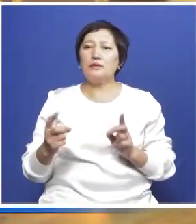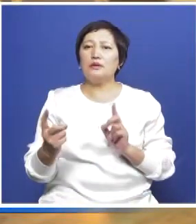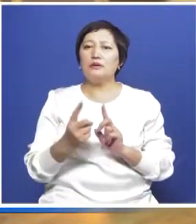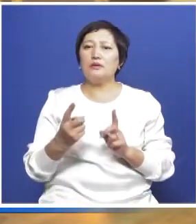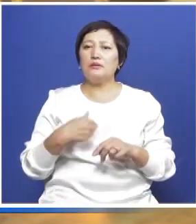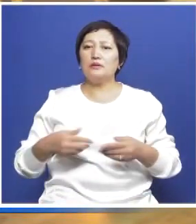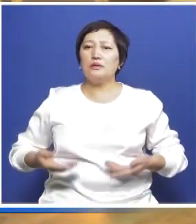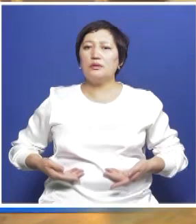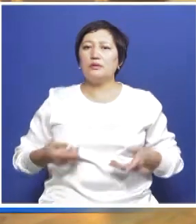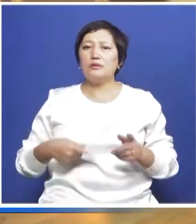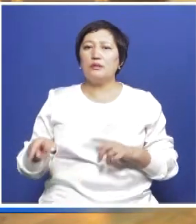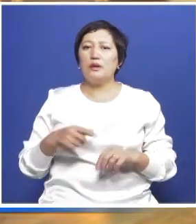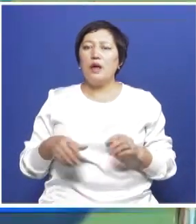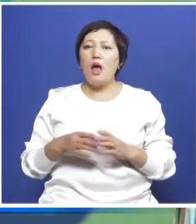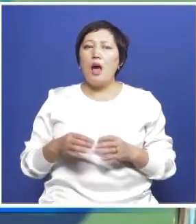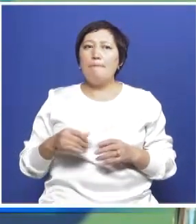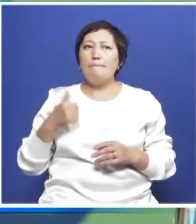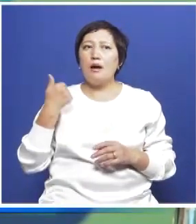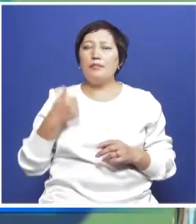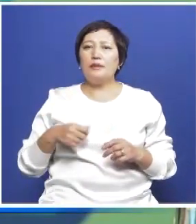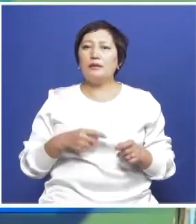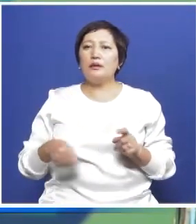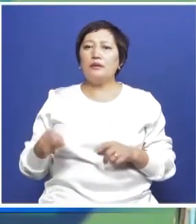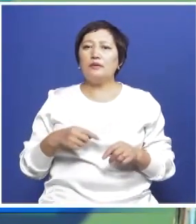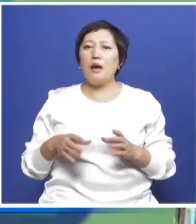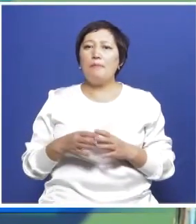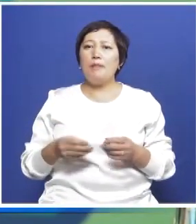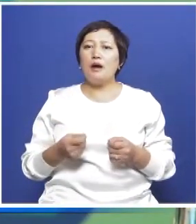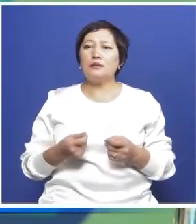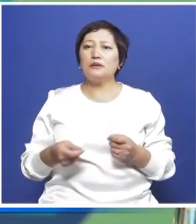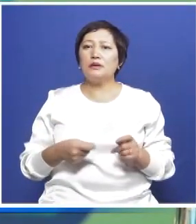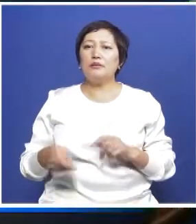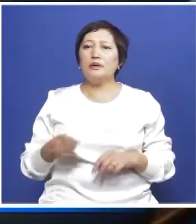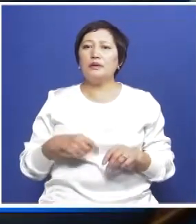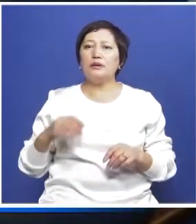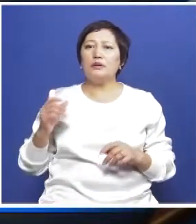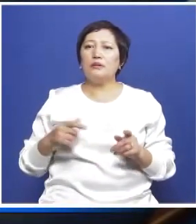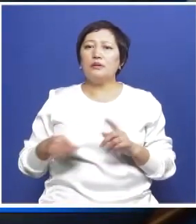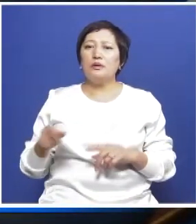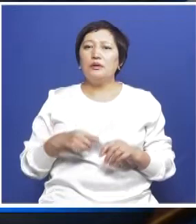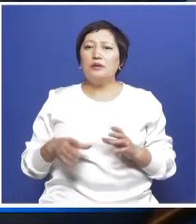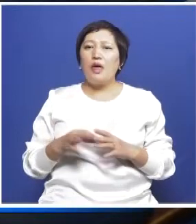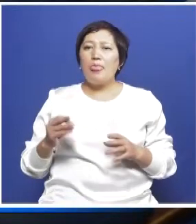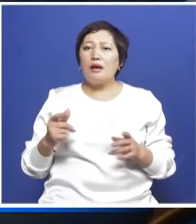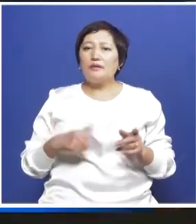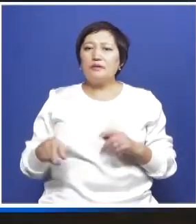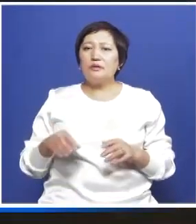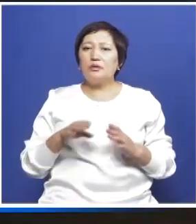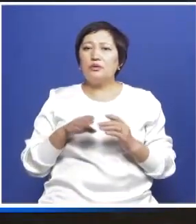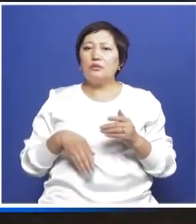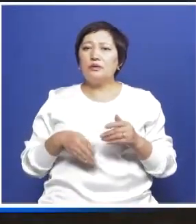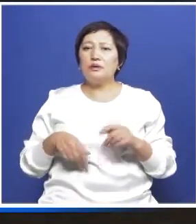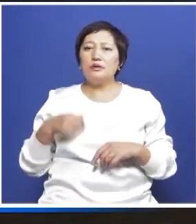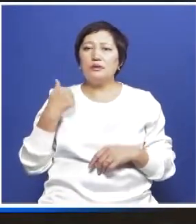барысында тұрғындар тарапынан мобильді операторлар тарифтерінің бағасының қымбаттауы, алайда көрсетіліп жатқан тариф сапасының төмендігі